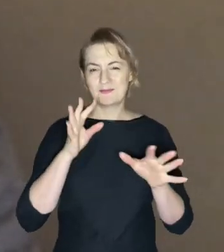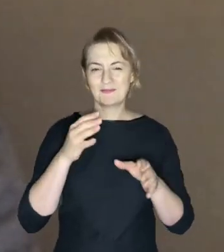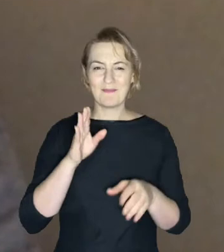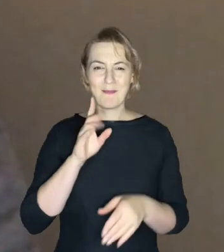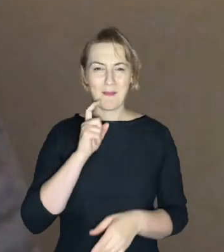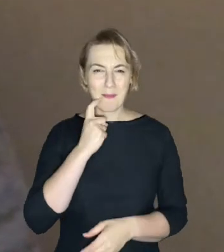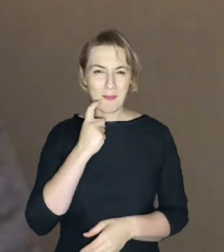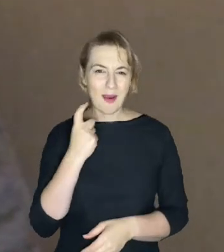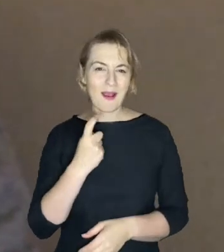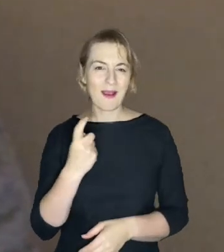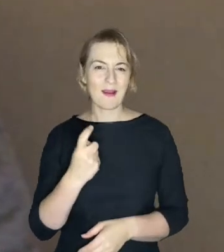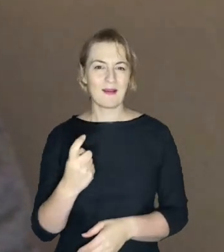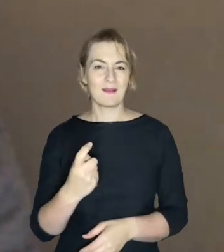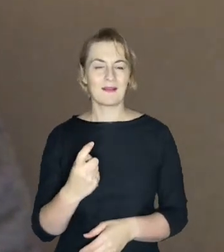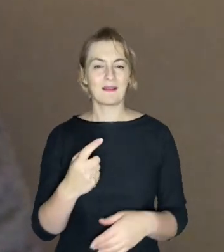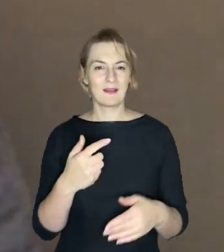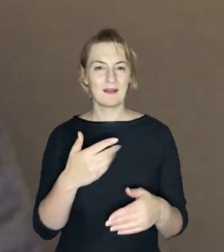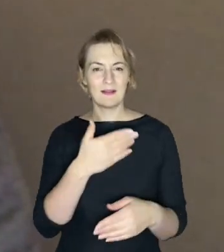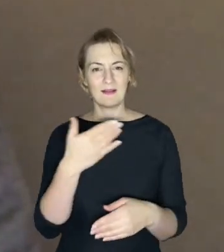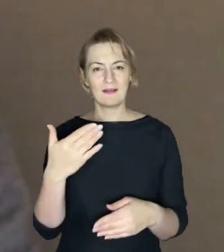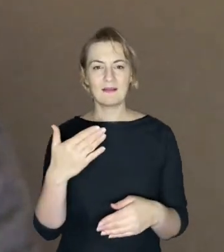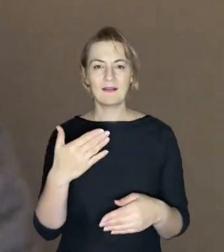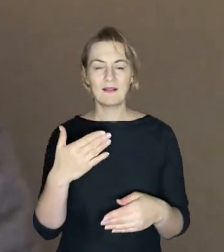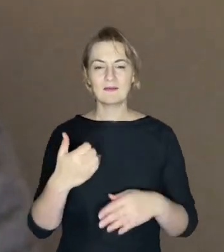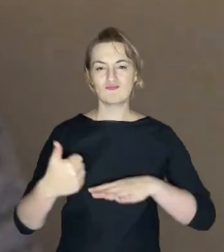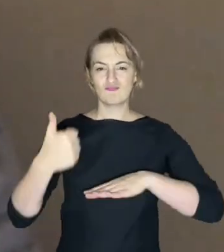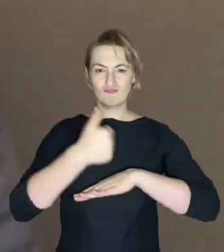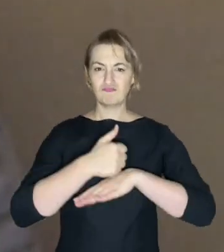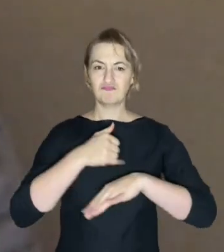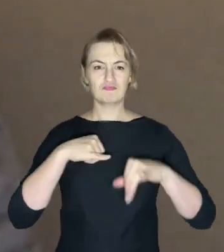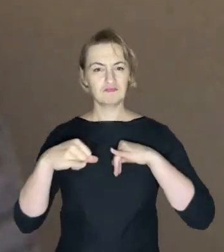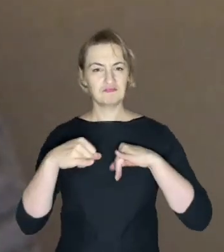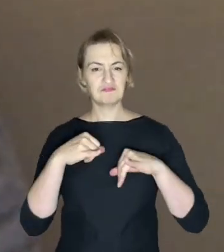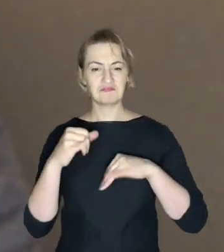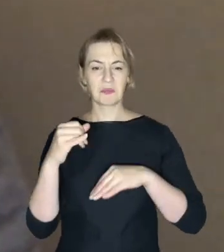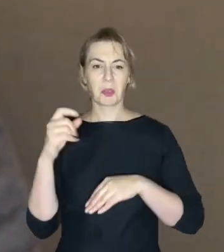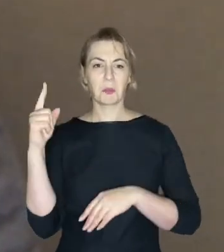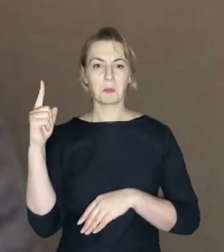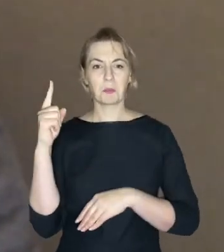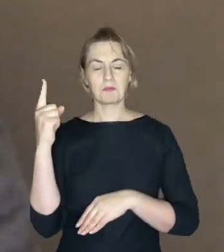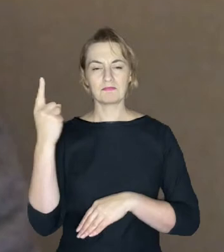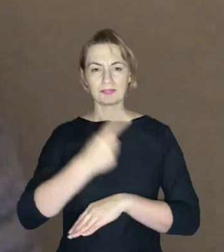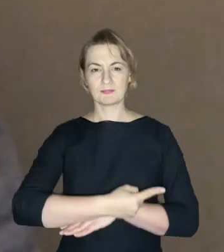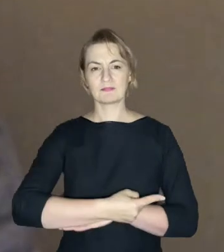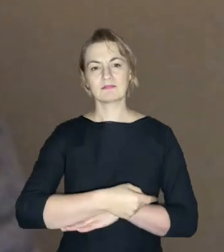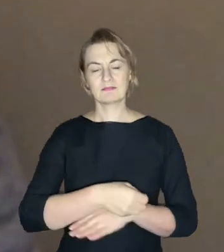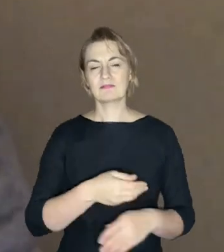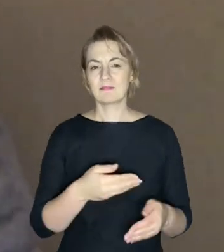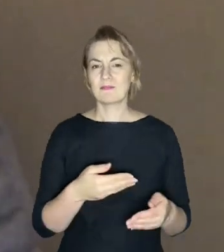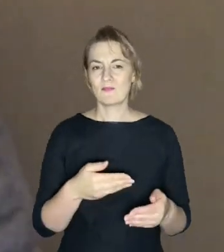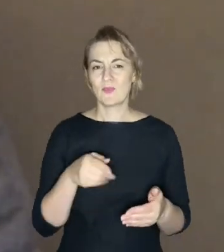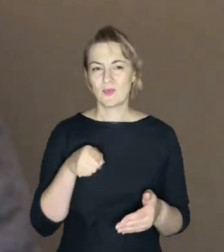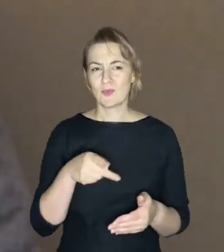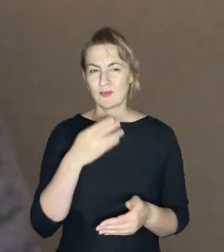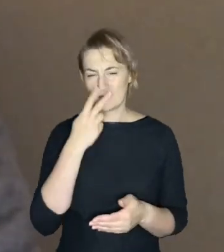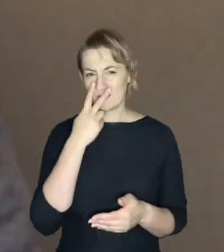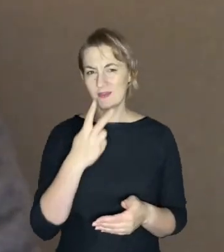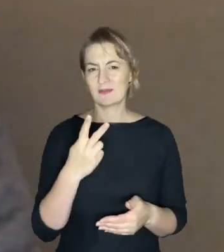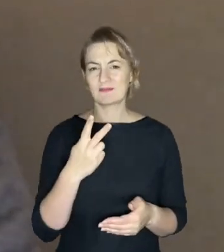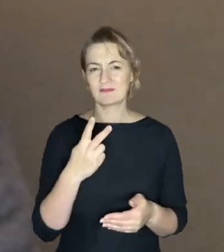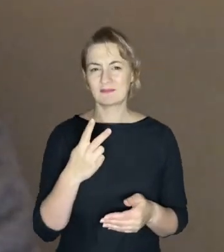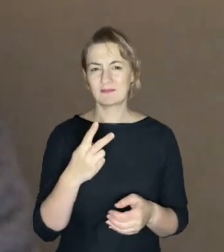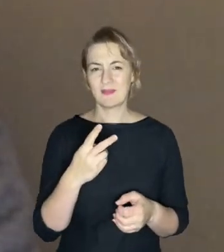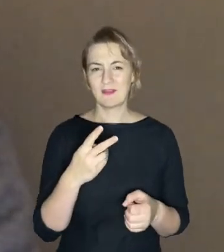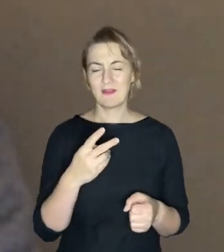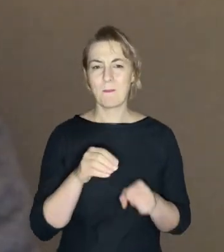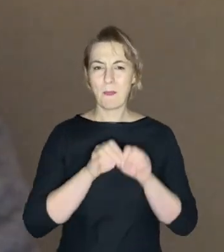o upadającym uzurpatorze, no to, co się dzieje w tej chwili do strony